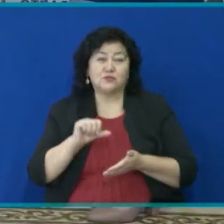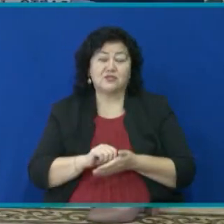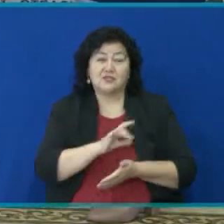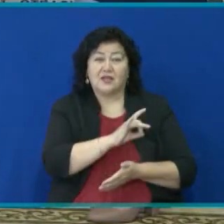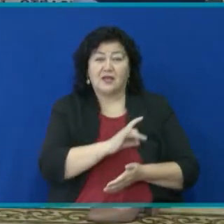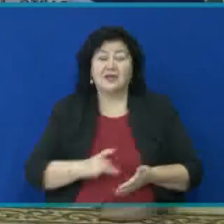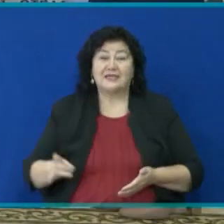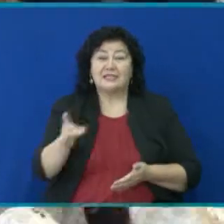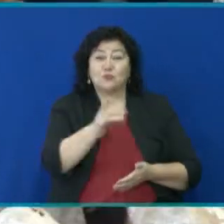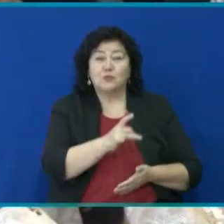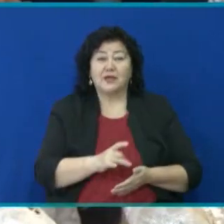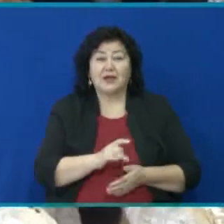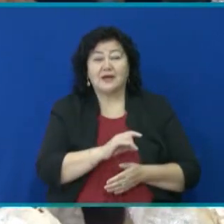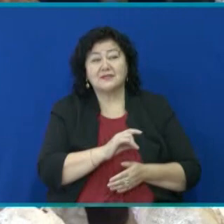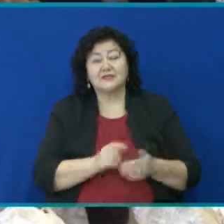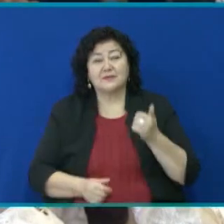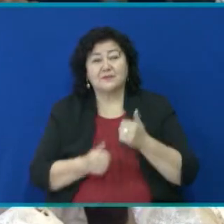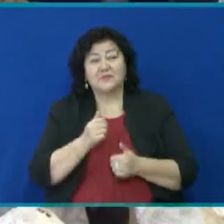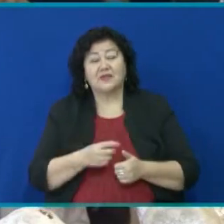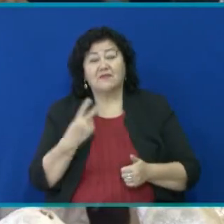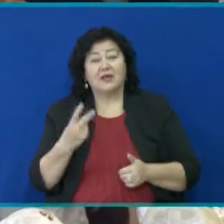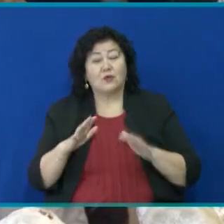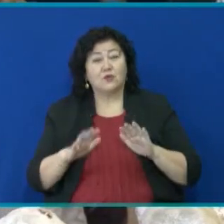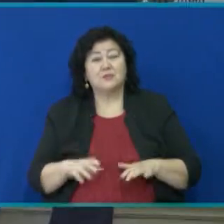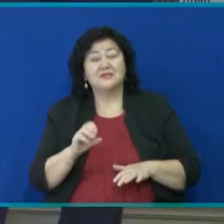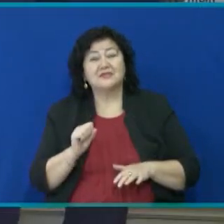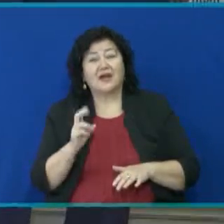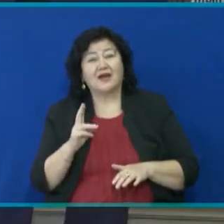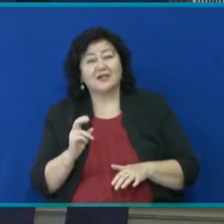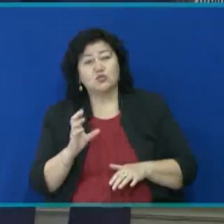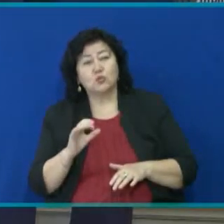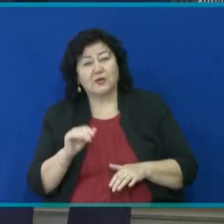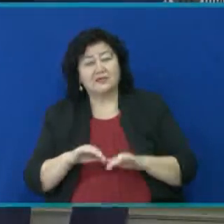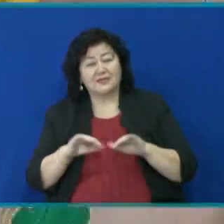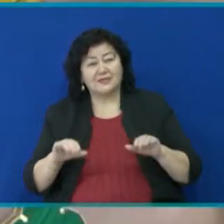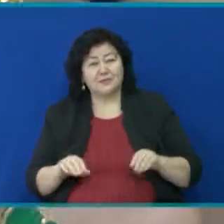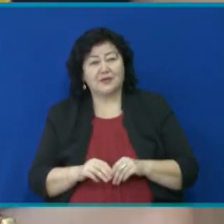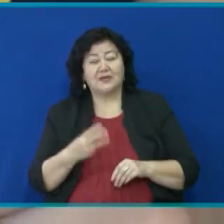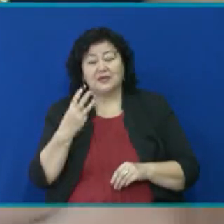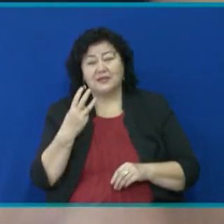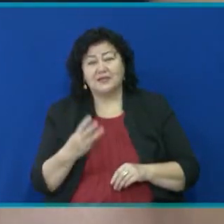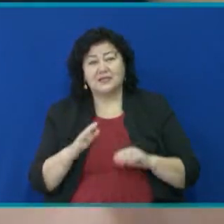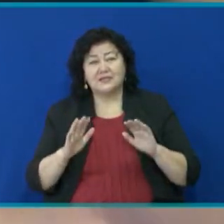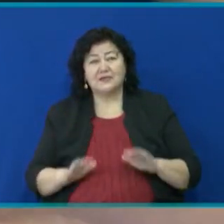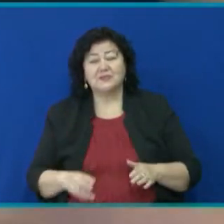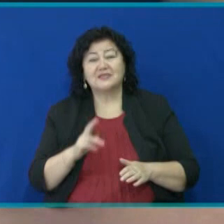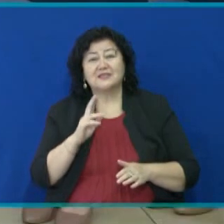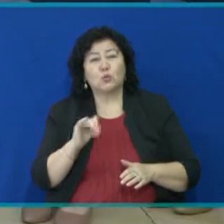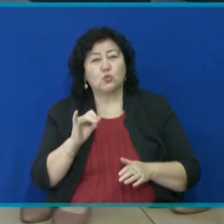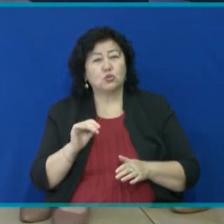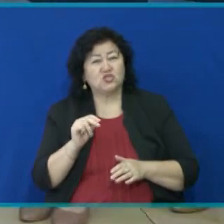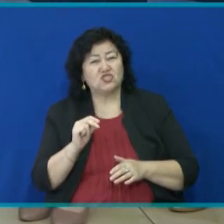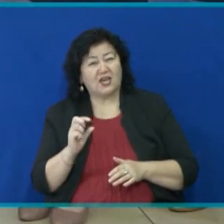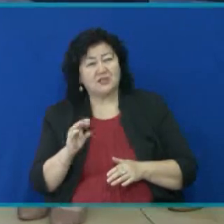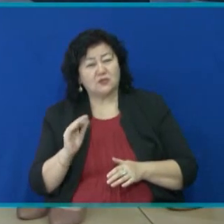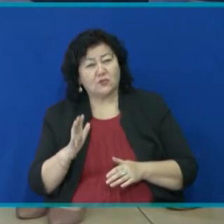место заняла семья Тулюгазиновых из Аксуатского района. Третье – семья Кайрат из Курчатова и семья Шапатовых из Семея. Все